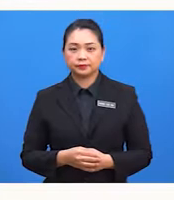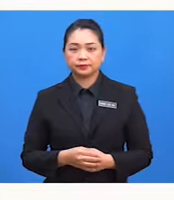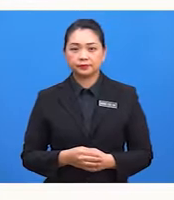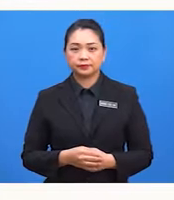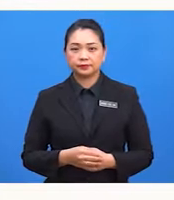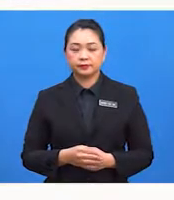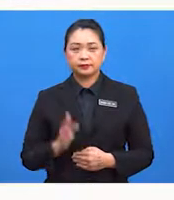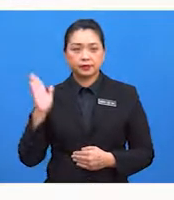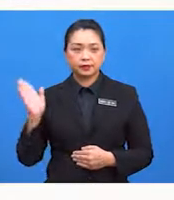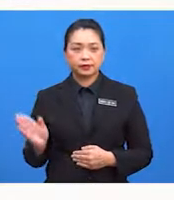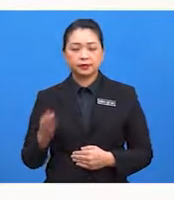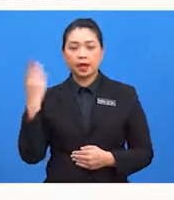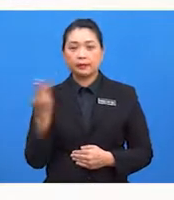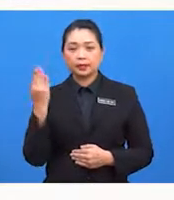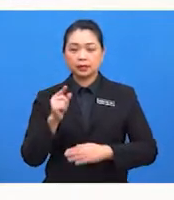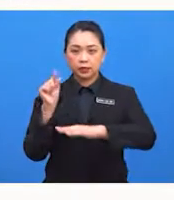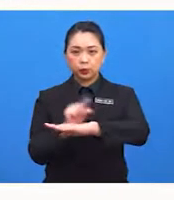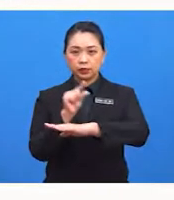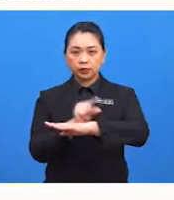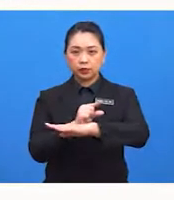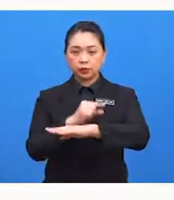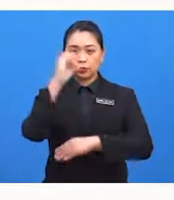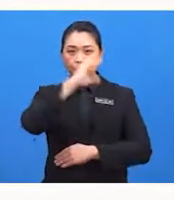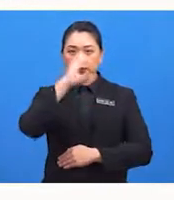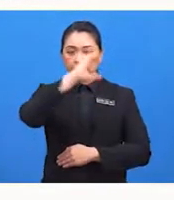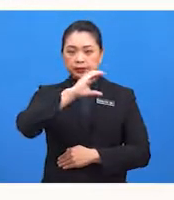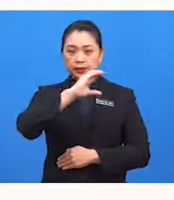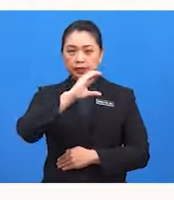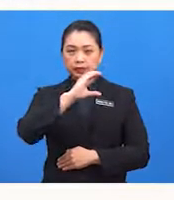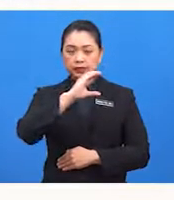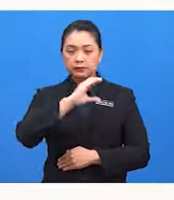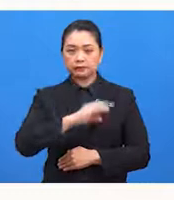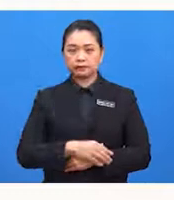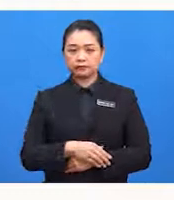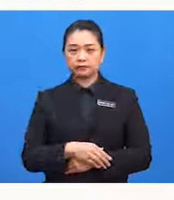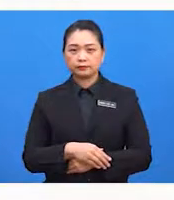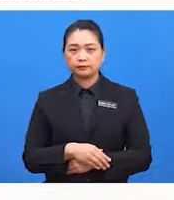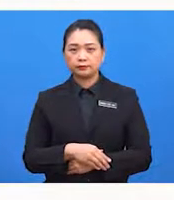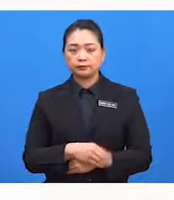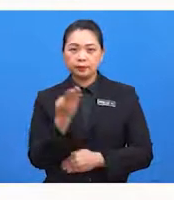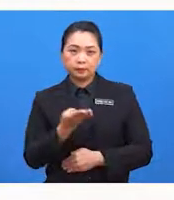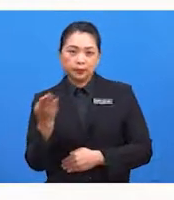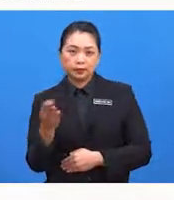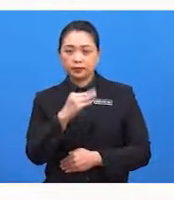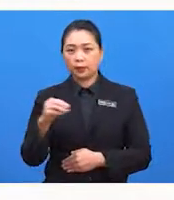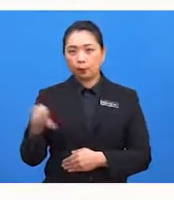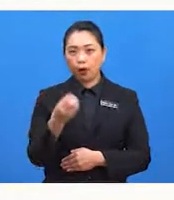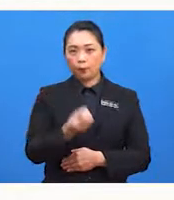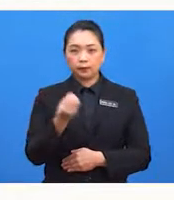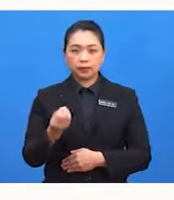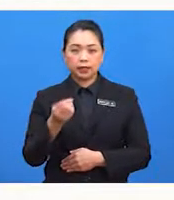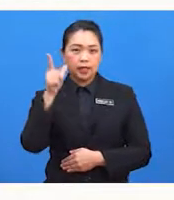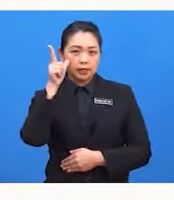Pandangan ini digunakan untuk mencari sesuatu serta membuat objek